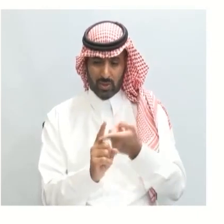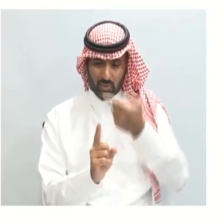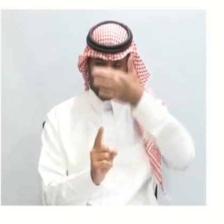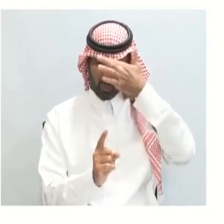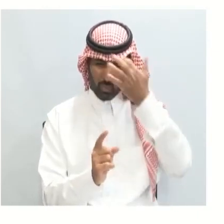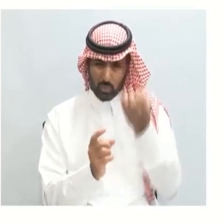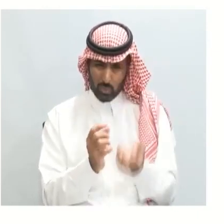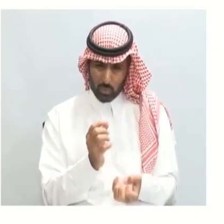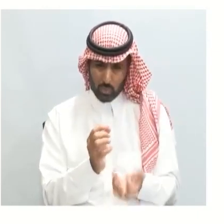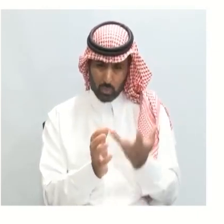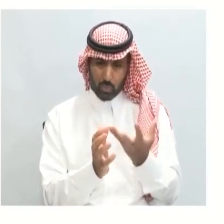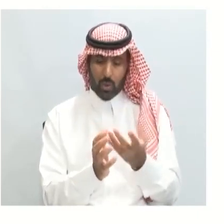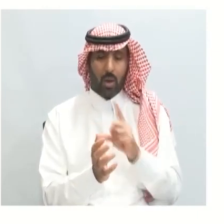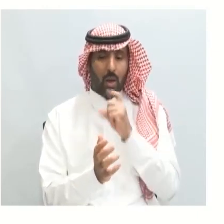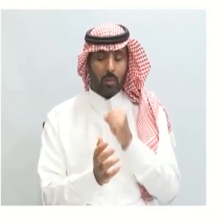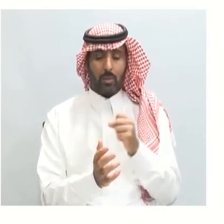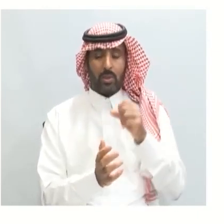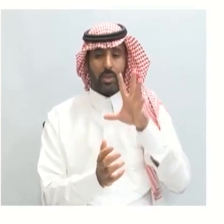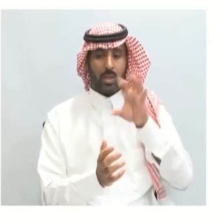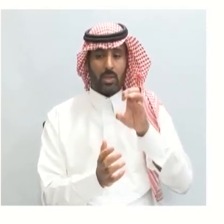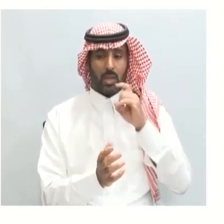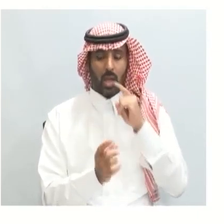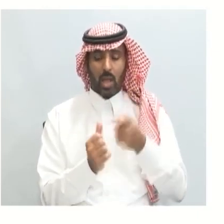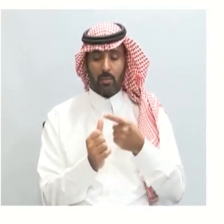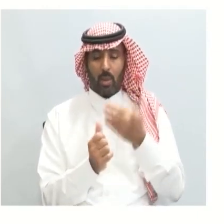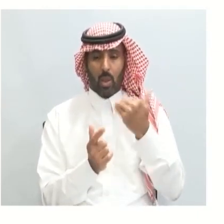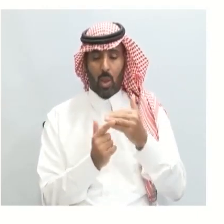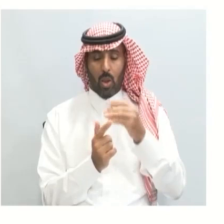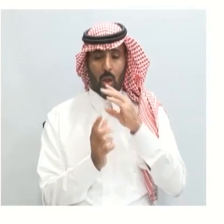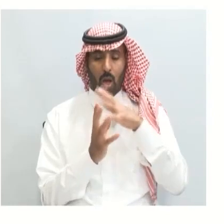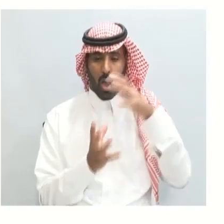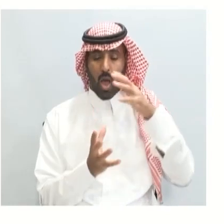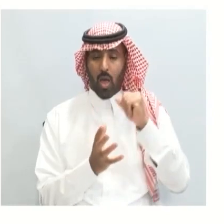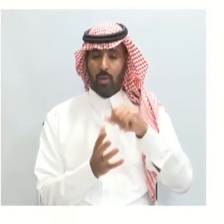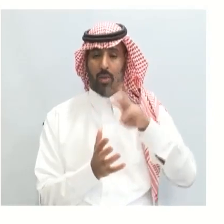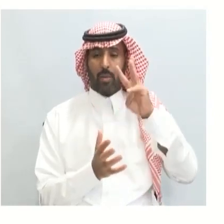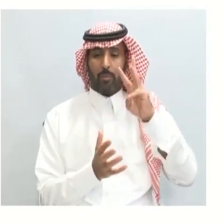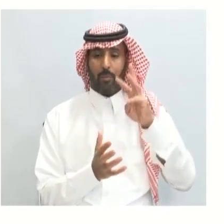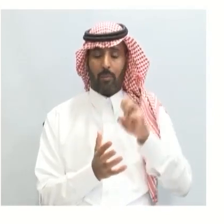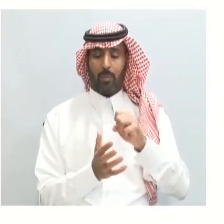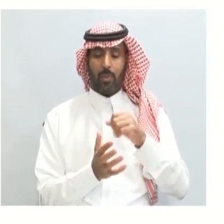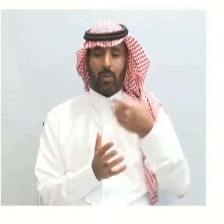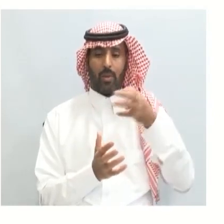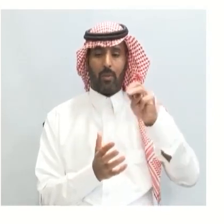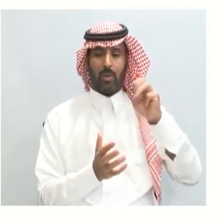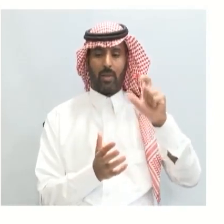الحراره الاولى 150 كلفن وما هو الحجم الاول 300 ملي